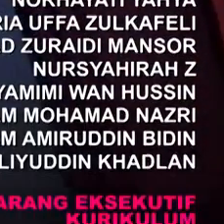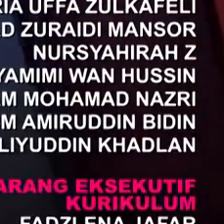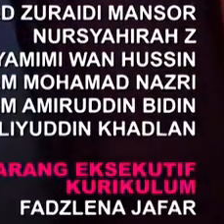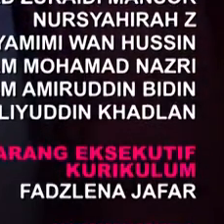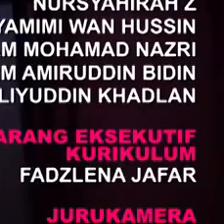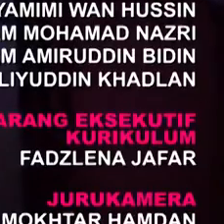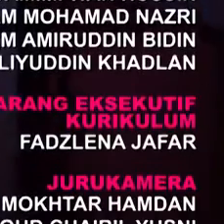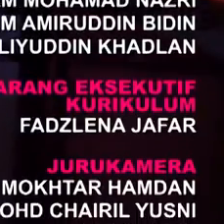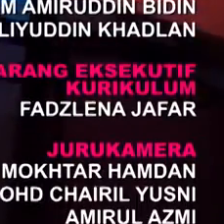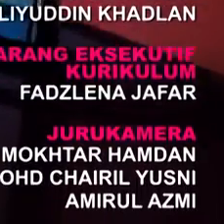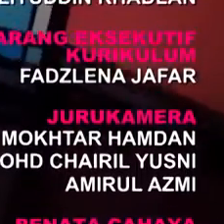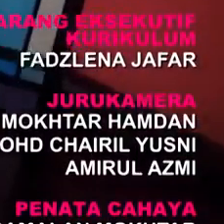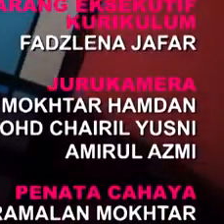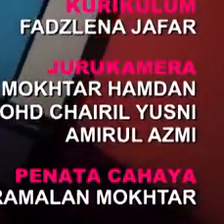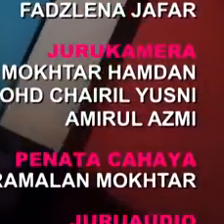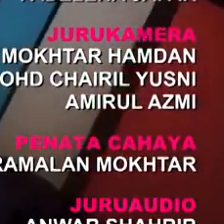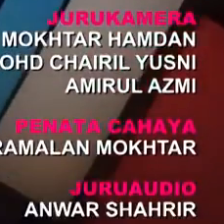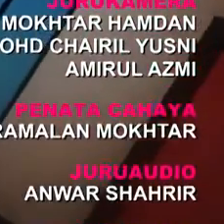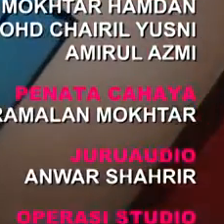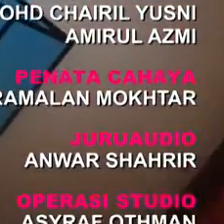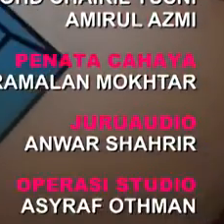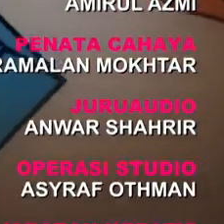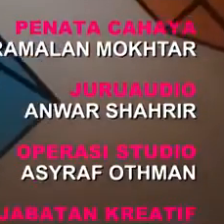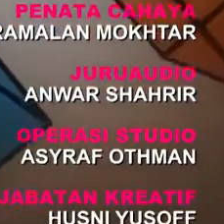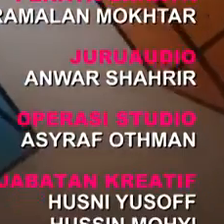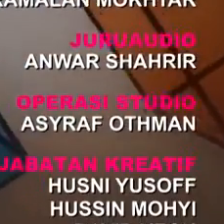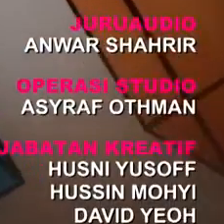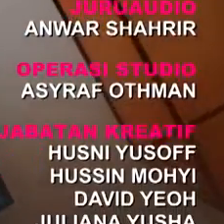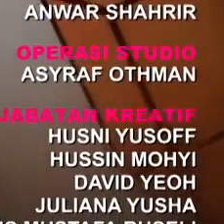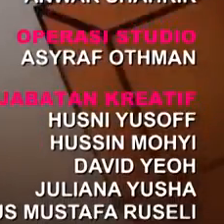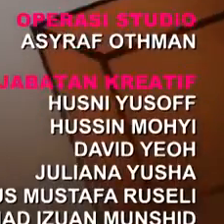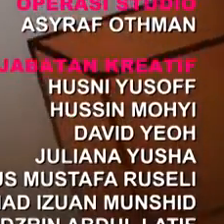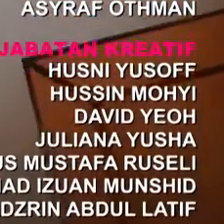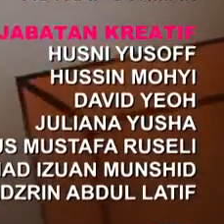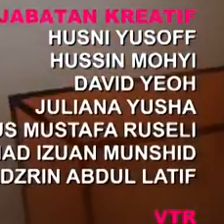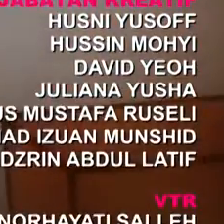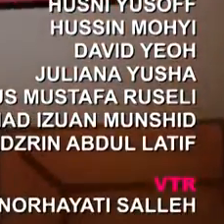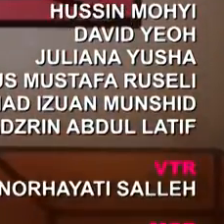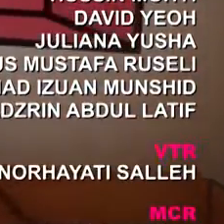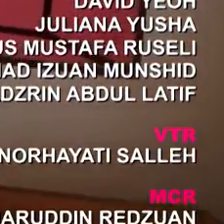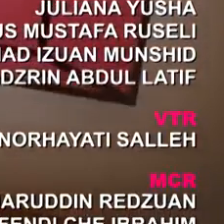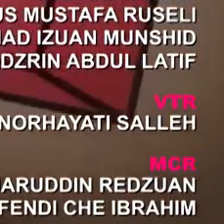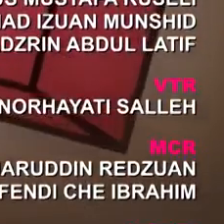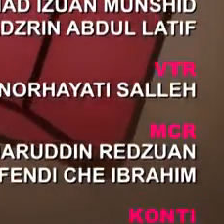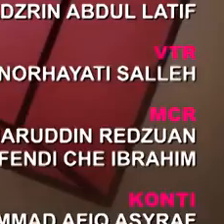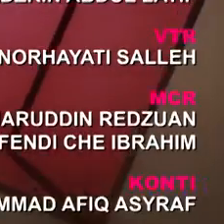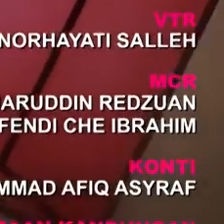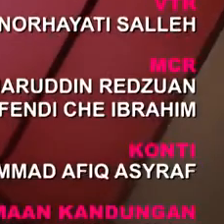tulis? Takkan itu pun tak pandai. Kan dah pandai baca. Saya baca buku. Senang je